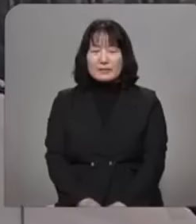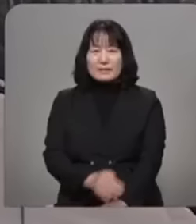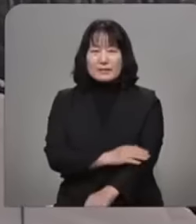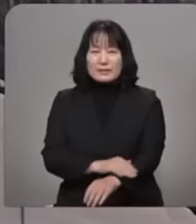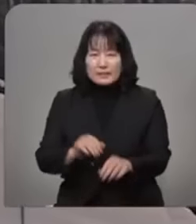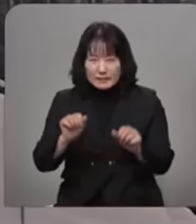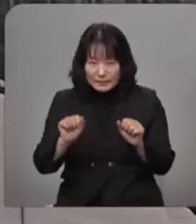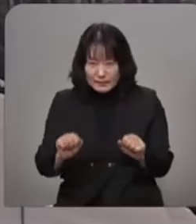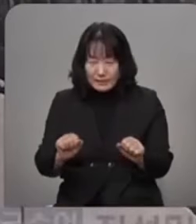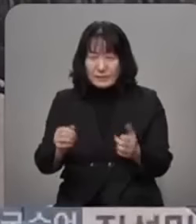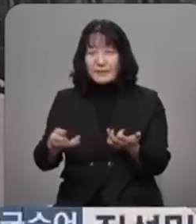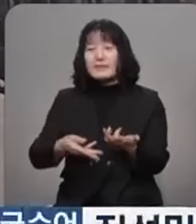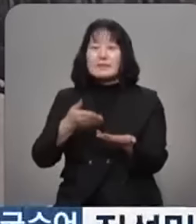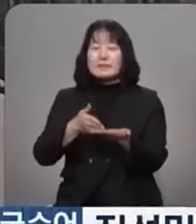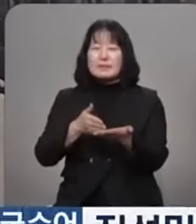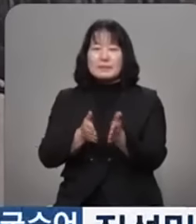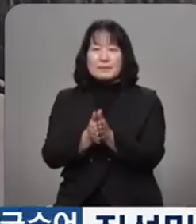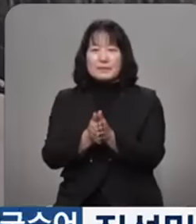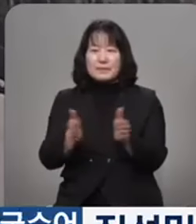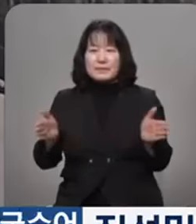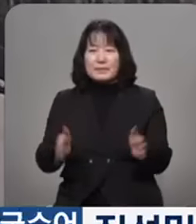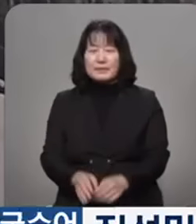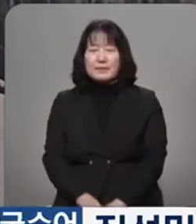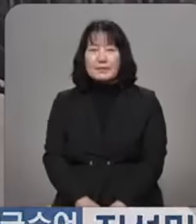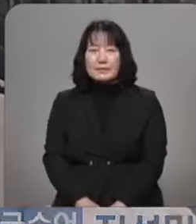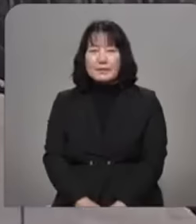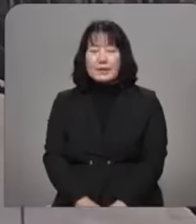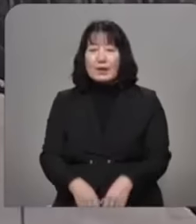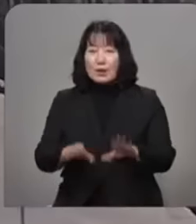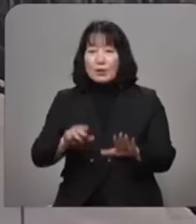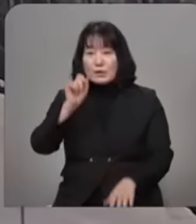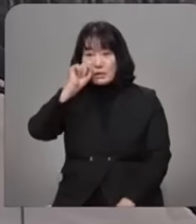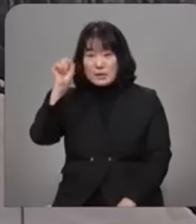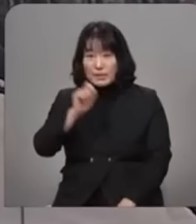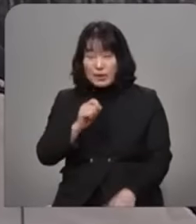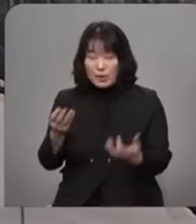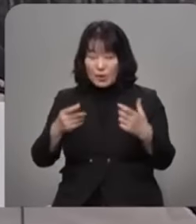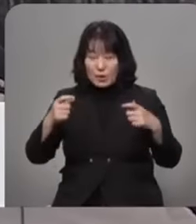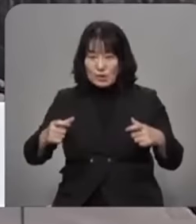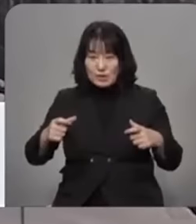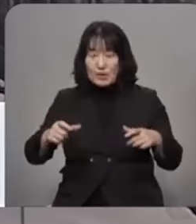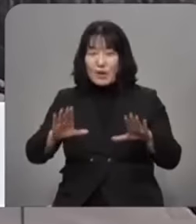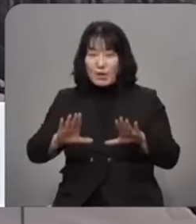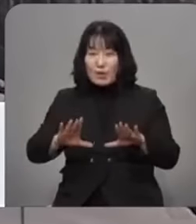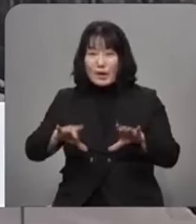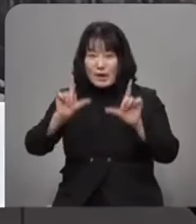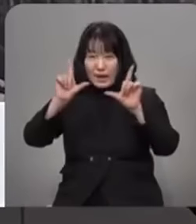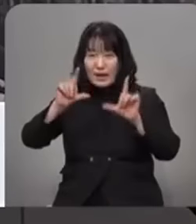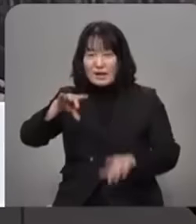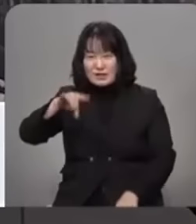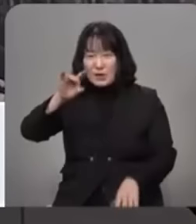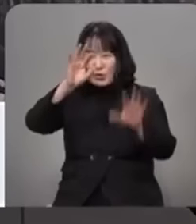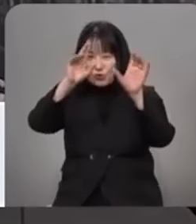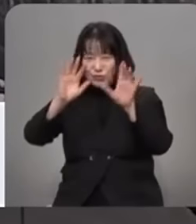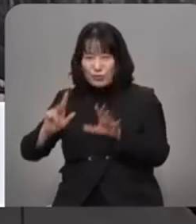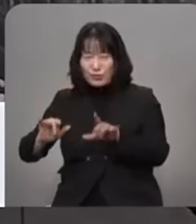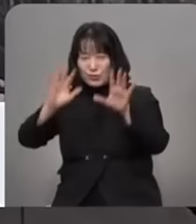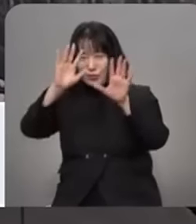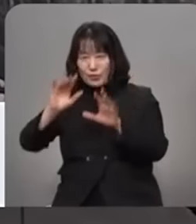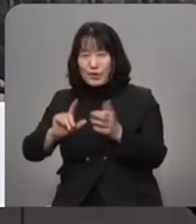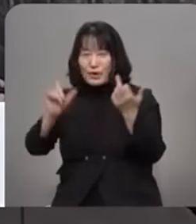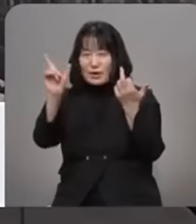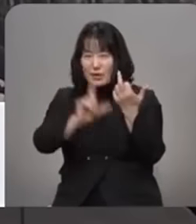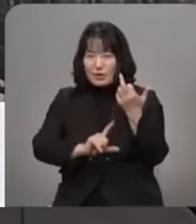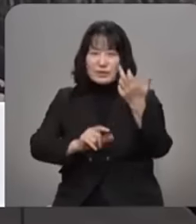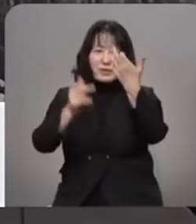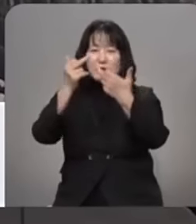여러분 안녕하십니까 9시 강원 뉴스입니다 오늘 새벽 강원도에도 올해 첫눈이 내렸습니다 영선 내륙과 산간